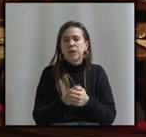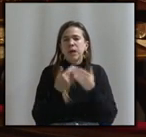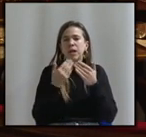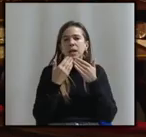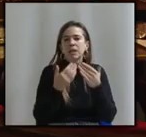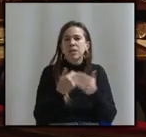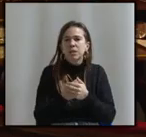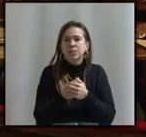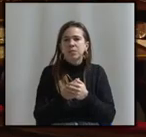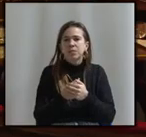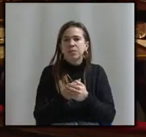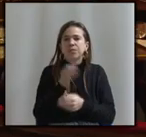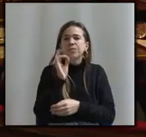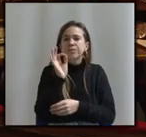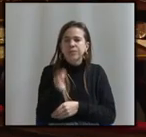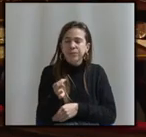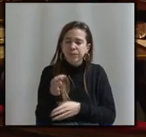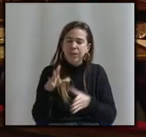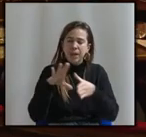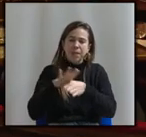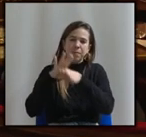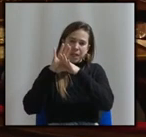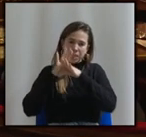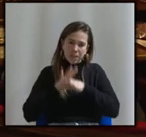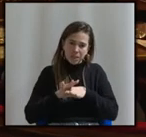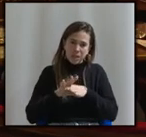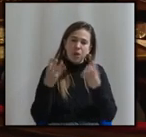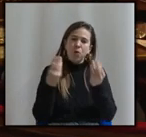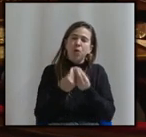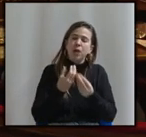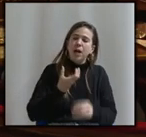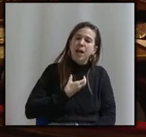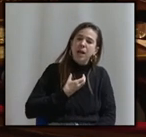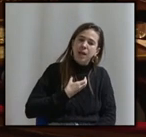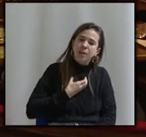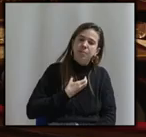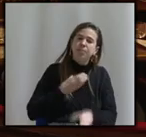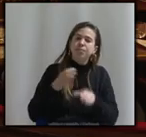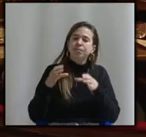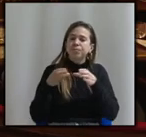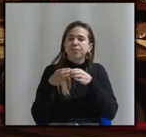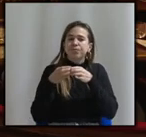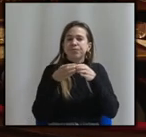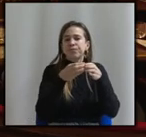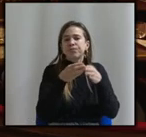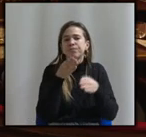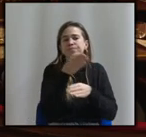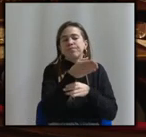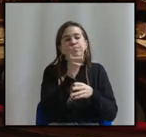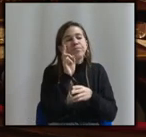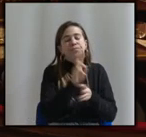alcalde. Sí, va ser dimarts passat, en presència de l'alcalde de la nostra ciutat, que va passar pel cobert i va veure